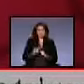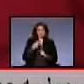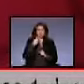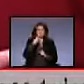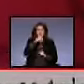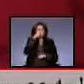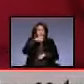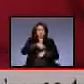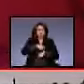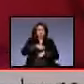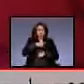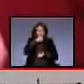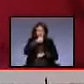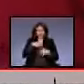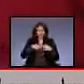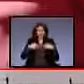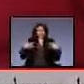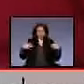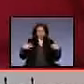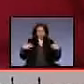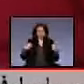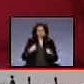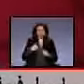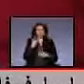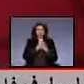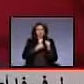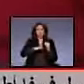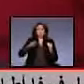كل ما يرجع الموضوع ده وافتكره افتكر ولادي.